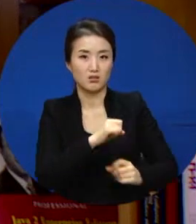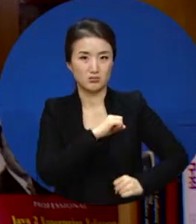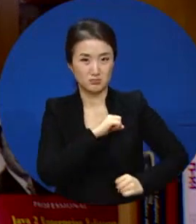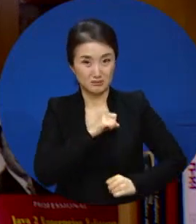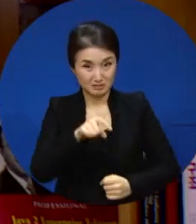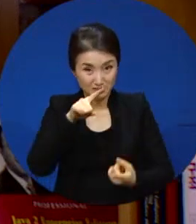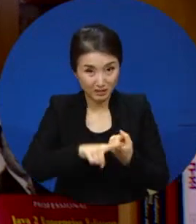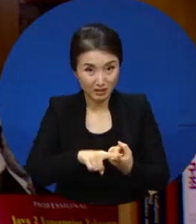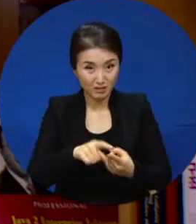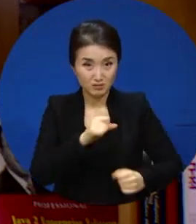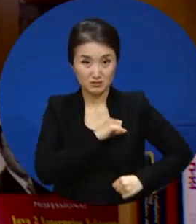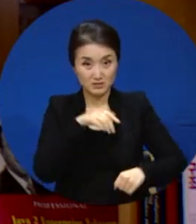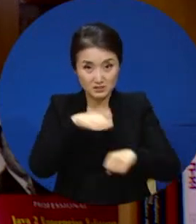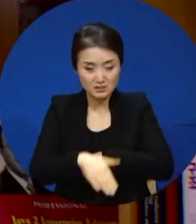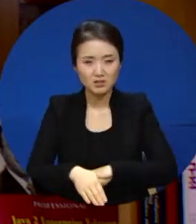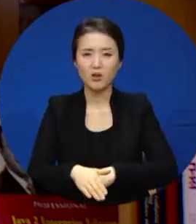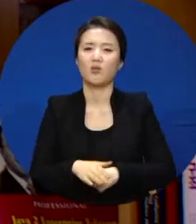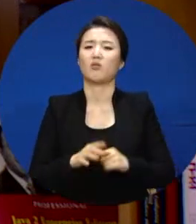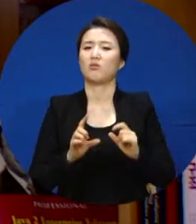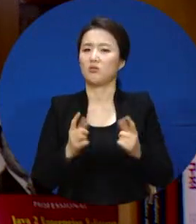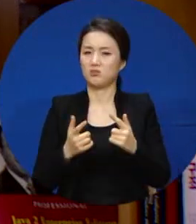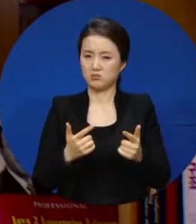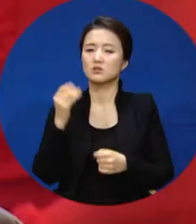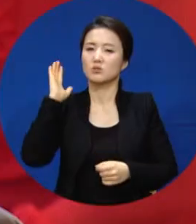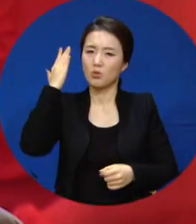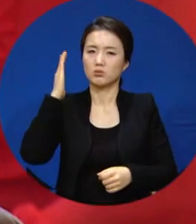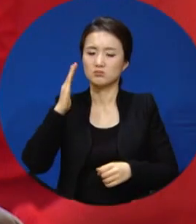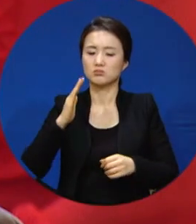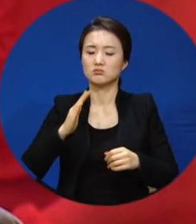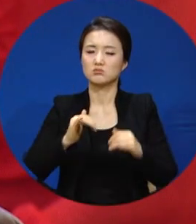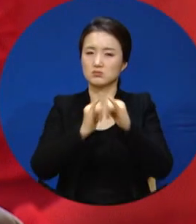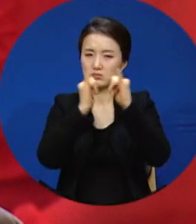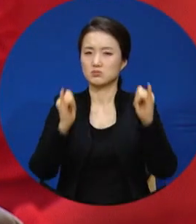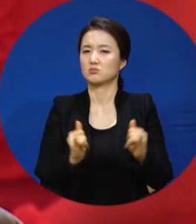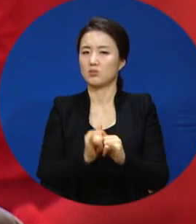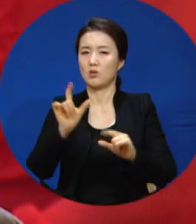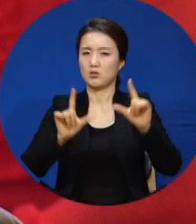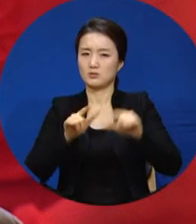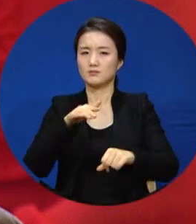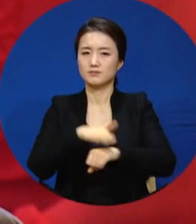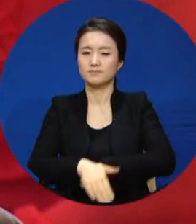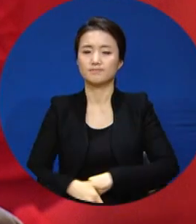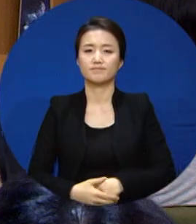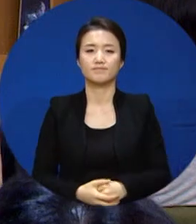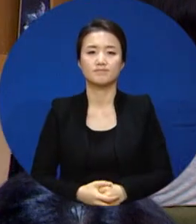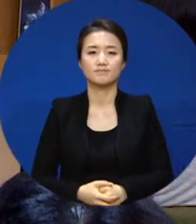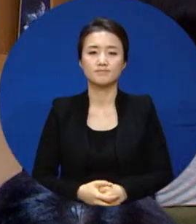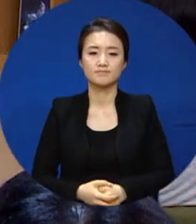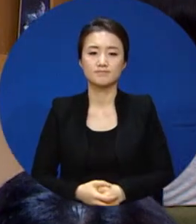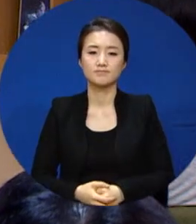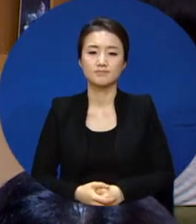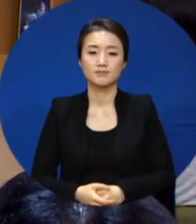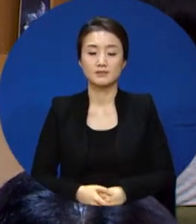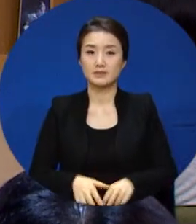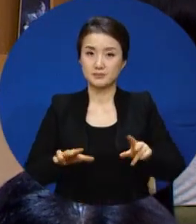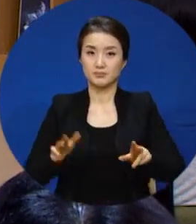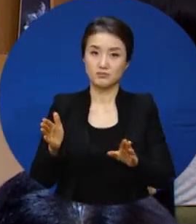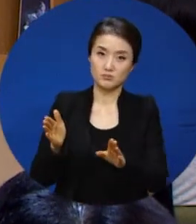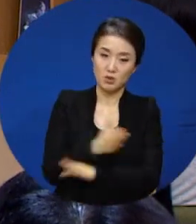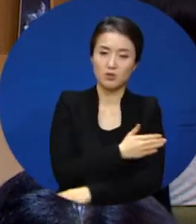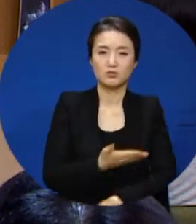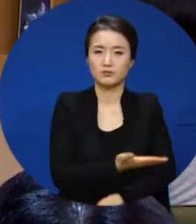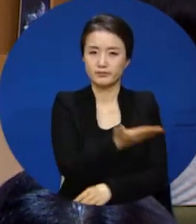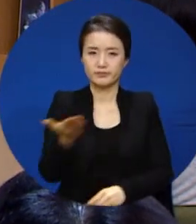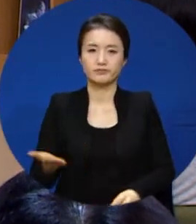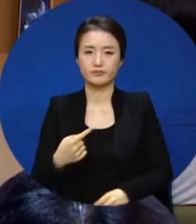고통스러운 인생을 살 수 밖에 없다 자 그래서 여러분 우리 자존감을 지금부터 점수를 한번 내려 볼 건데요 아